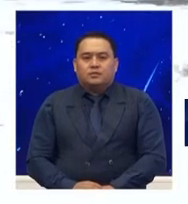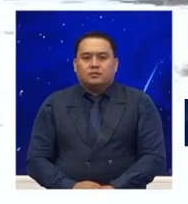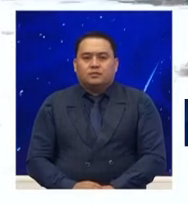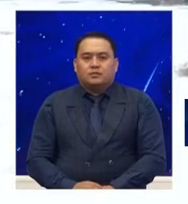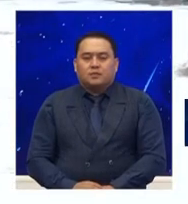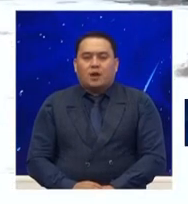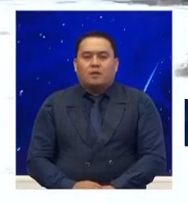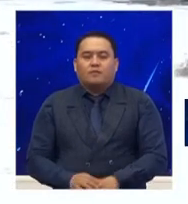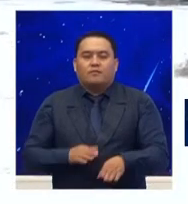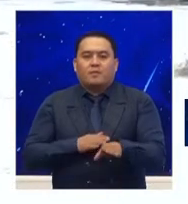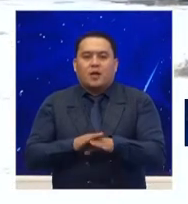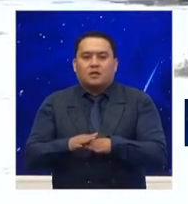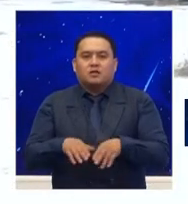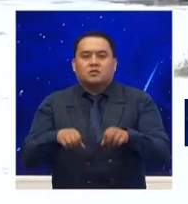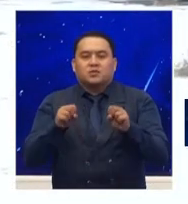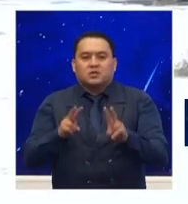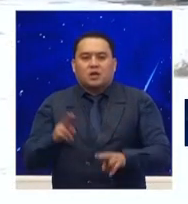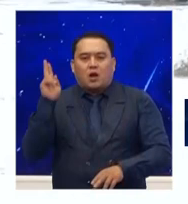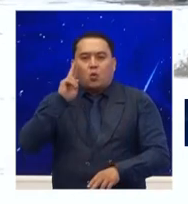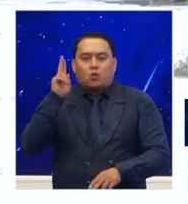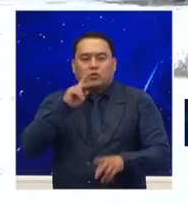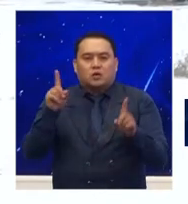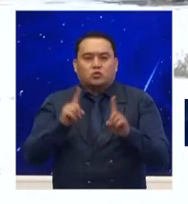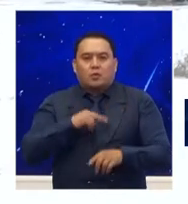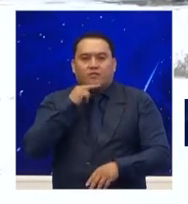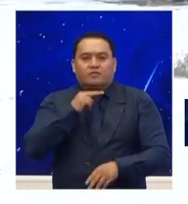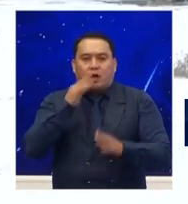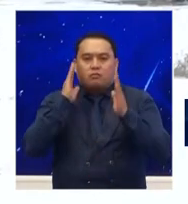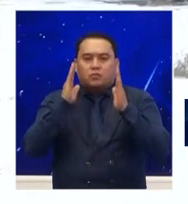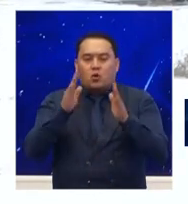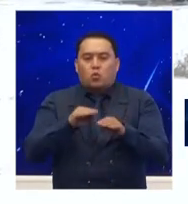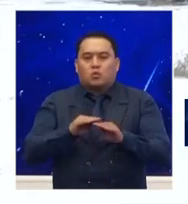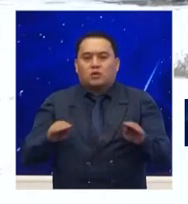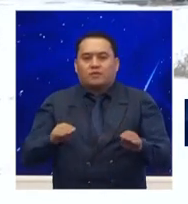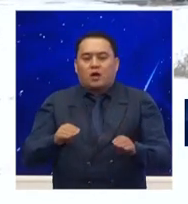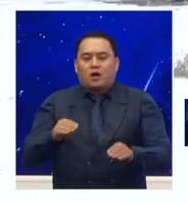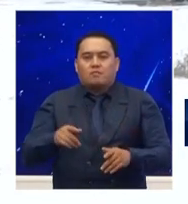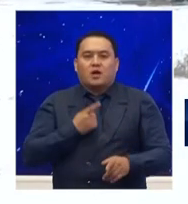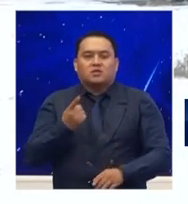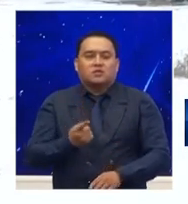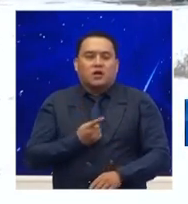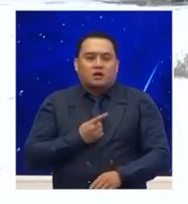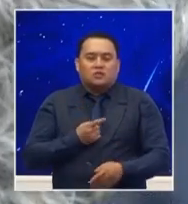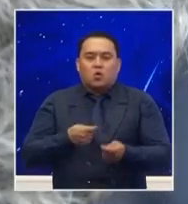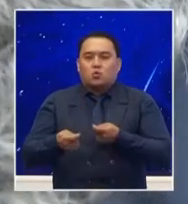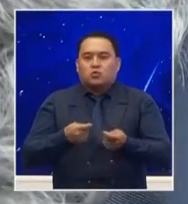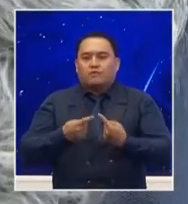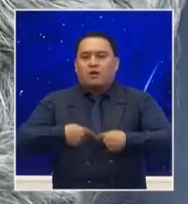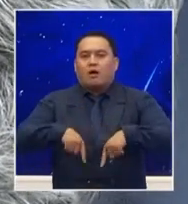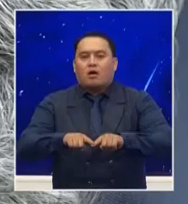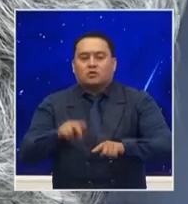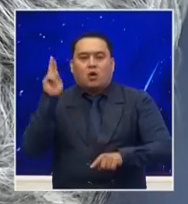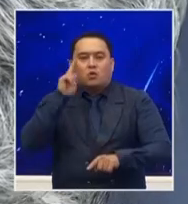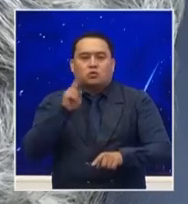В ходе проведения тактика специальных учений особое внимание уделялось повышению уровня тактического мастерства начальствующего состава,